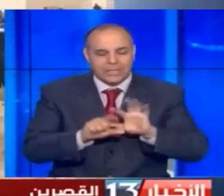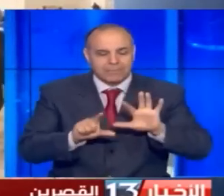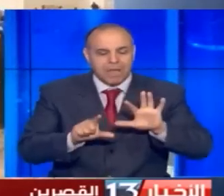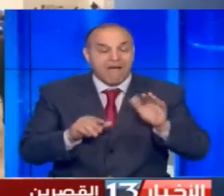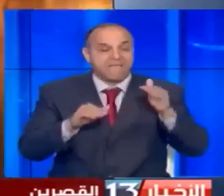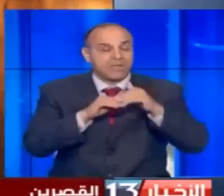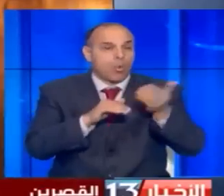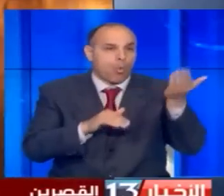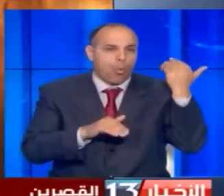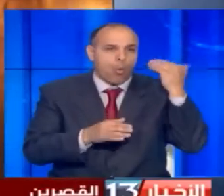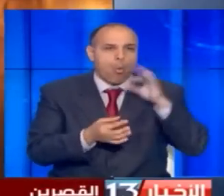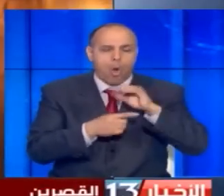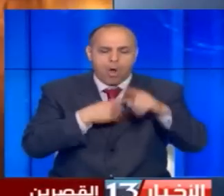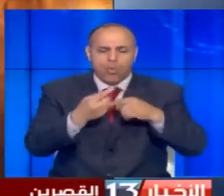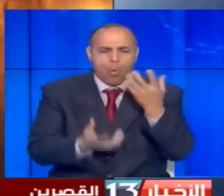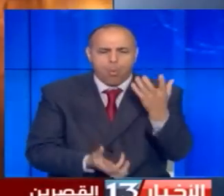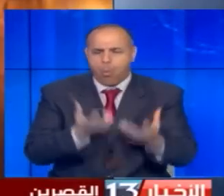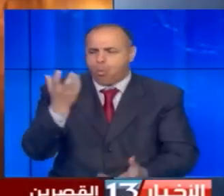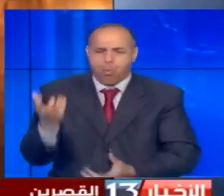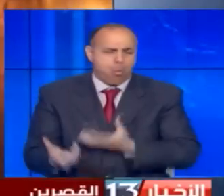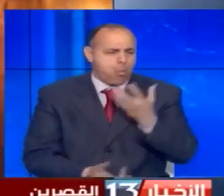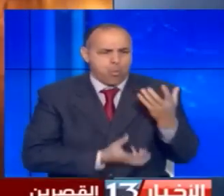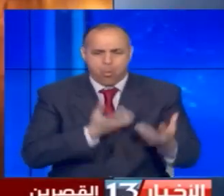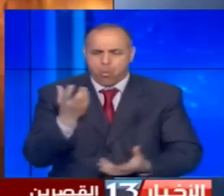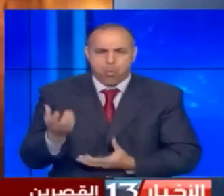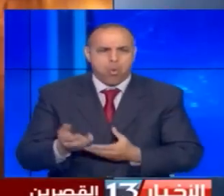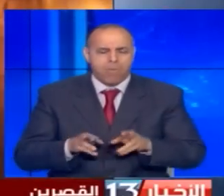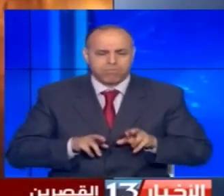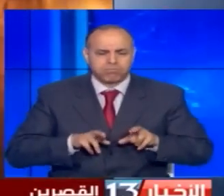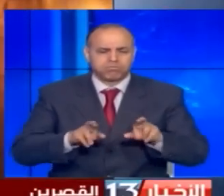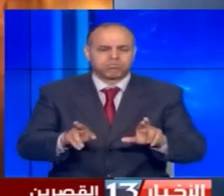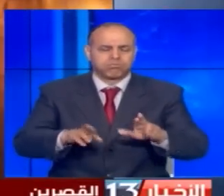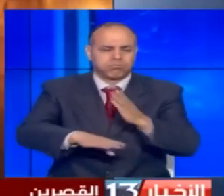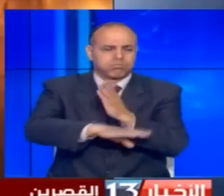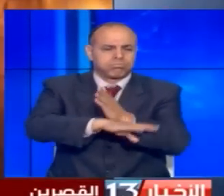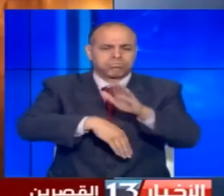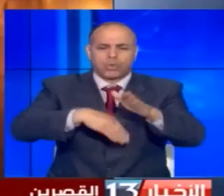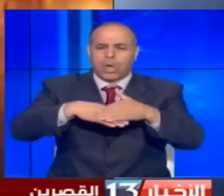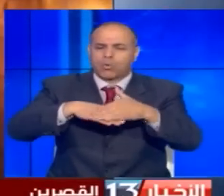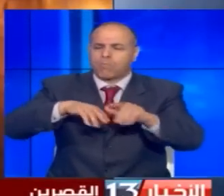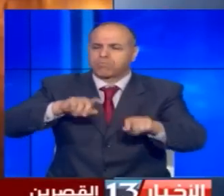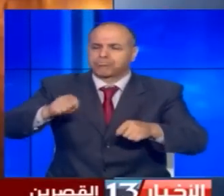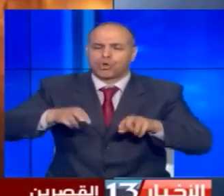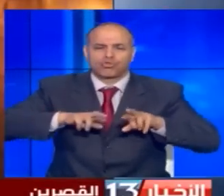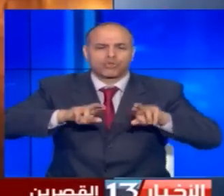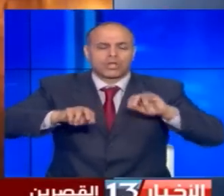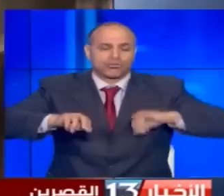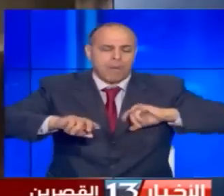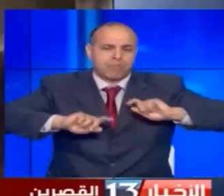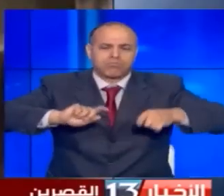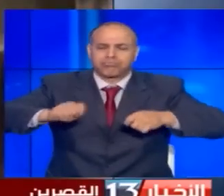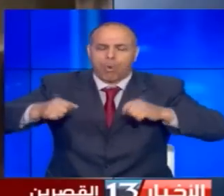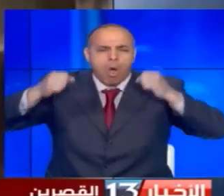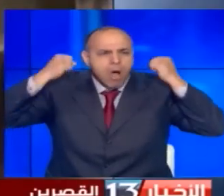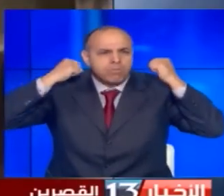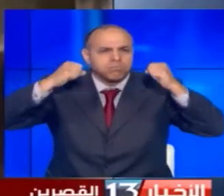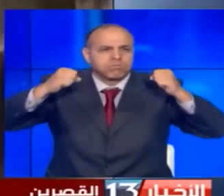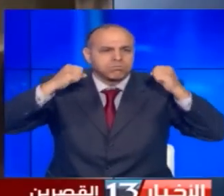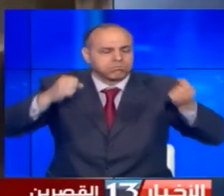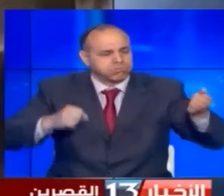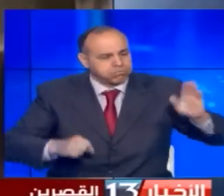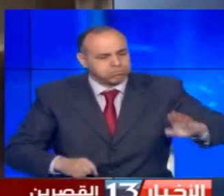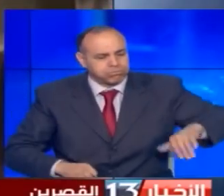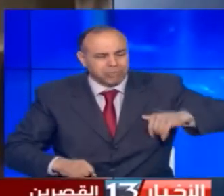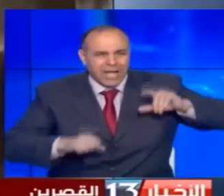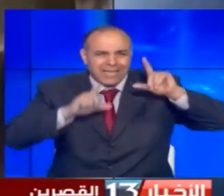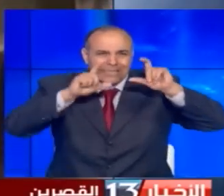مساء حرقا للعجلات المطاطية وإغلاقا للمفترق من قبل عدد من الشبان احتجاجا على وفاة